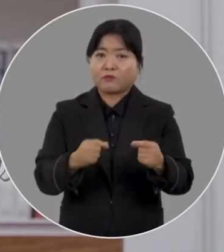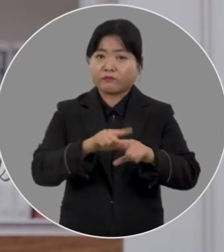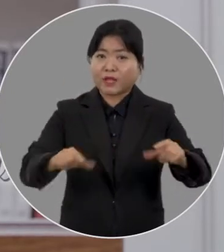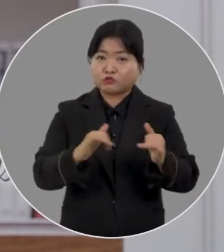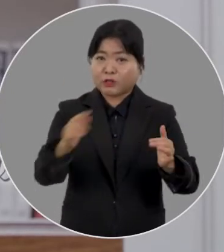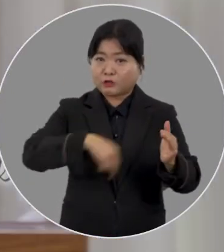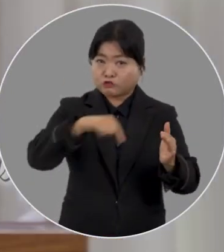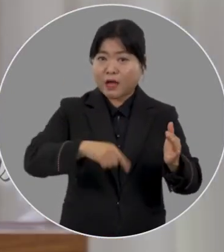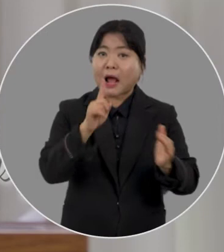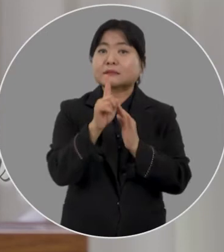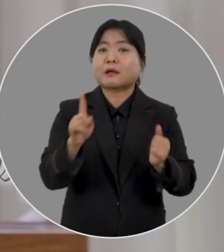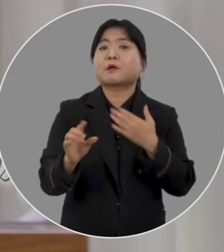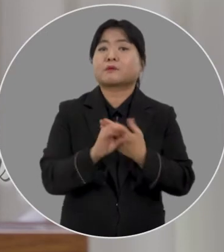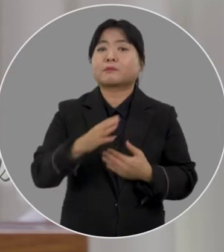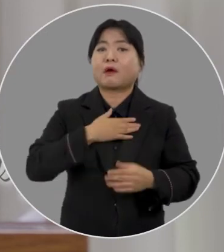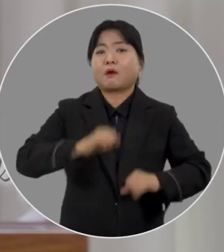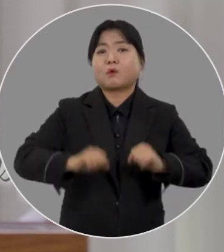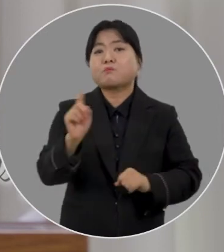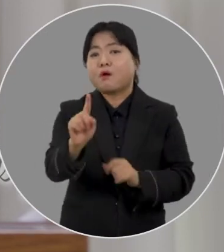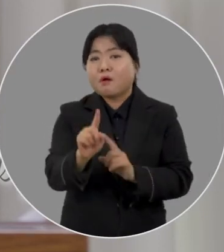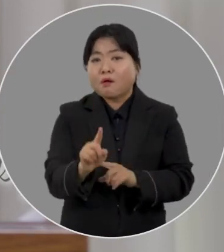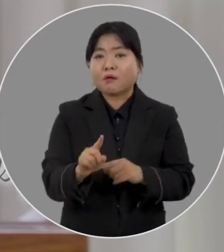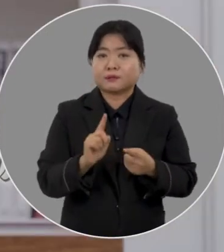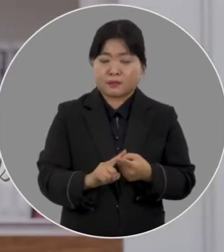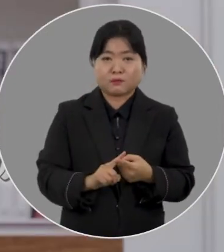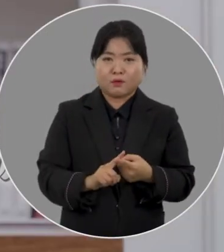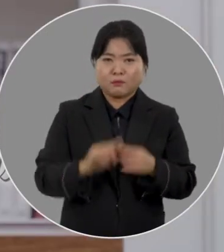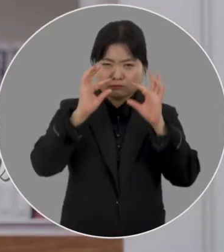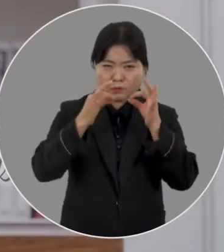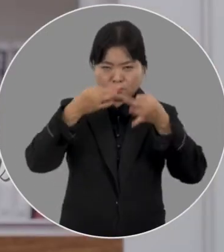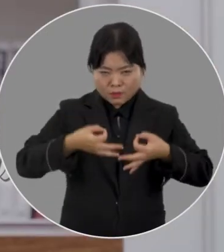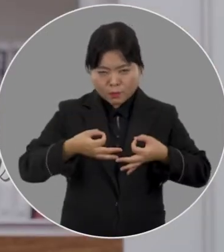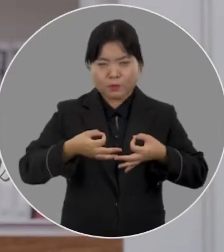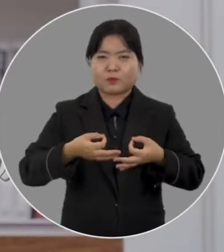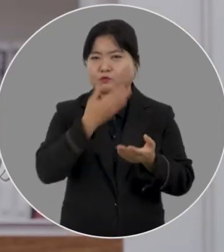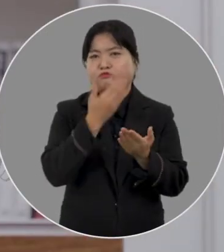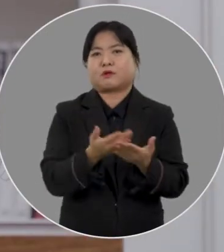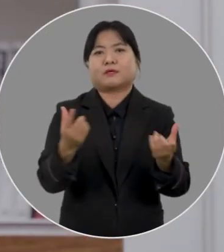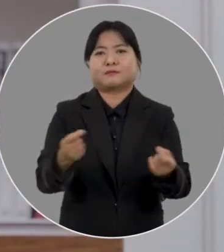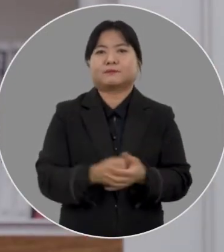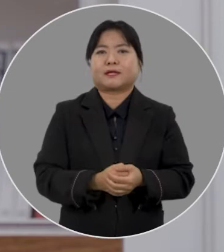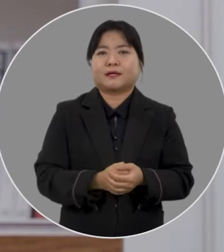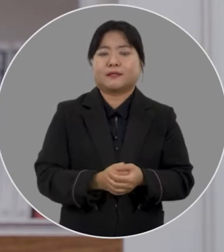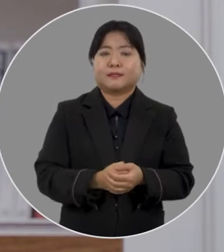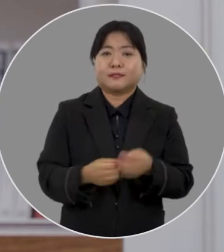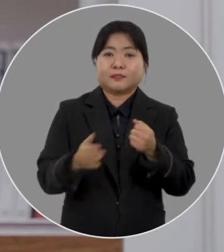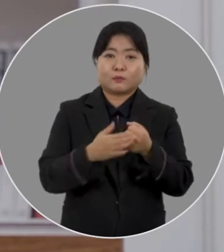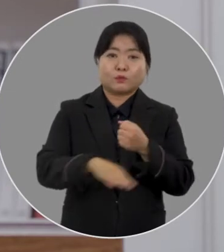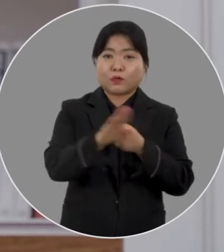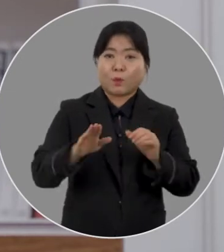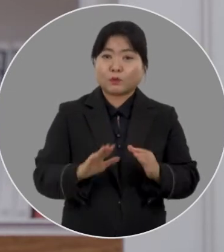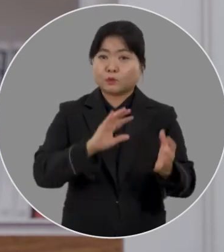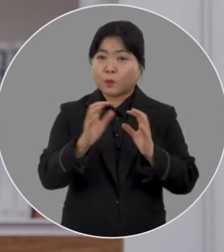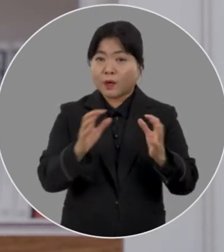한 사람이었으면 나는 어떤 행동을 했었을까에 대해서 성찰해 보는 게 중요할 것 같아요. 그래서 우리가